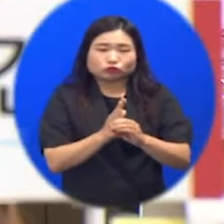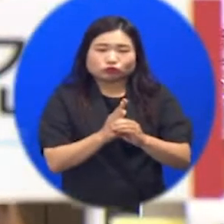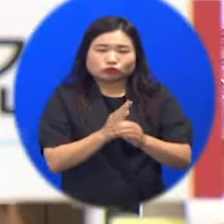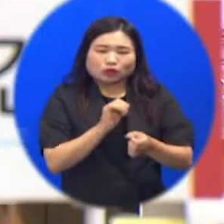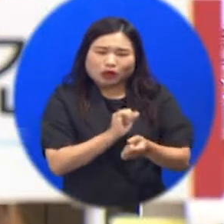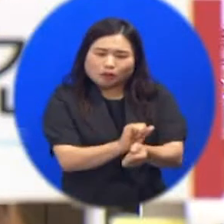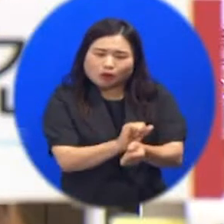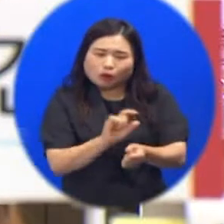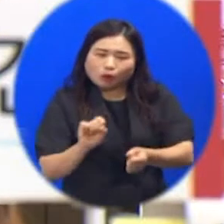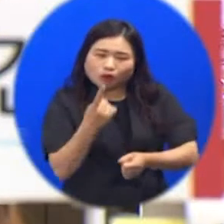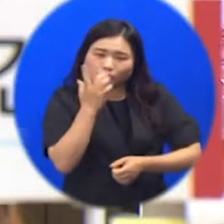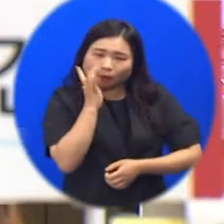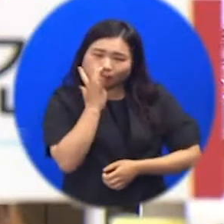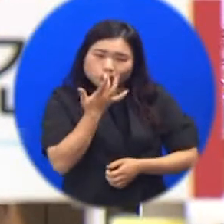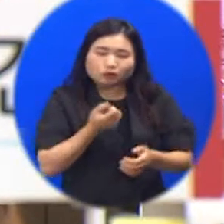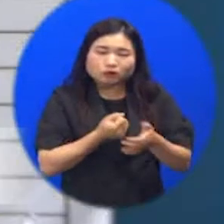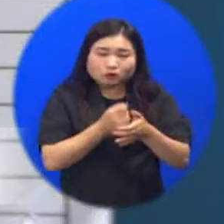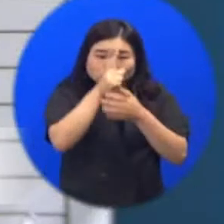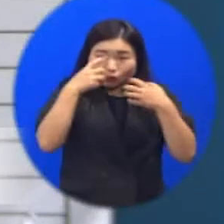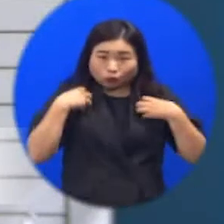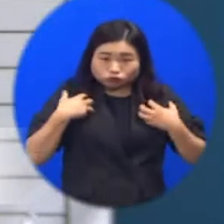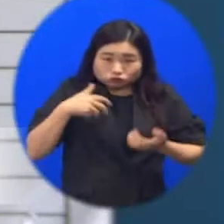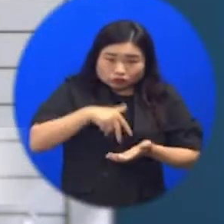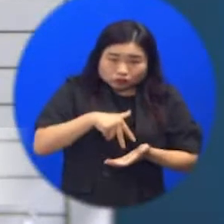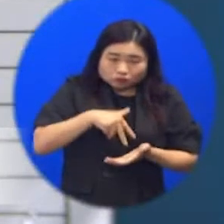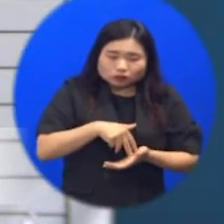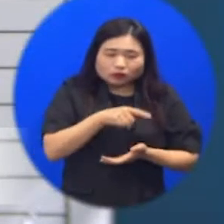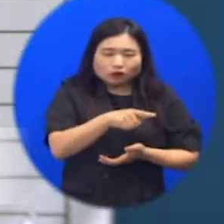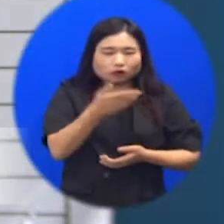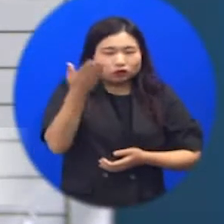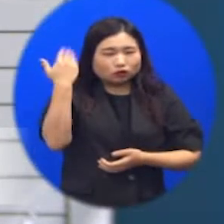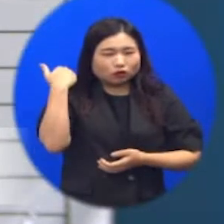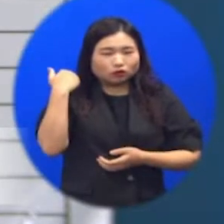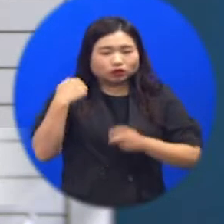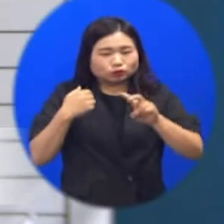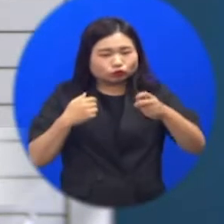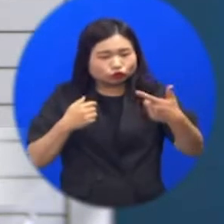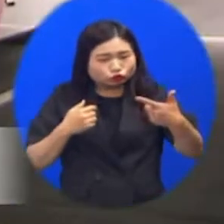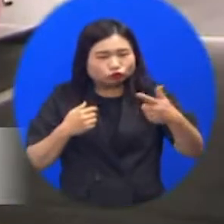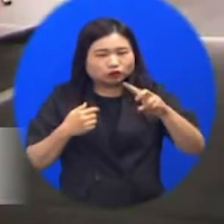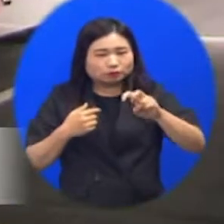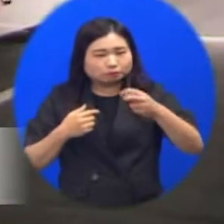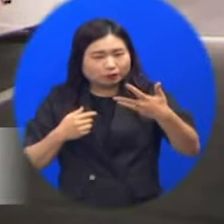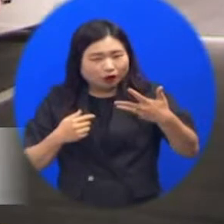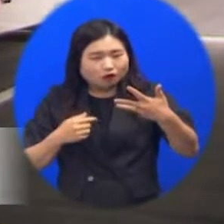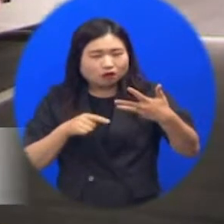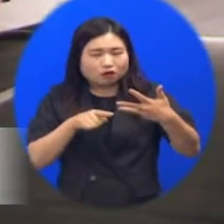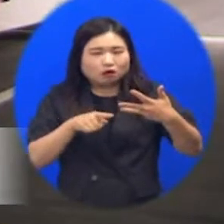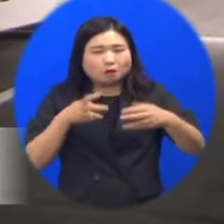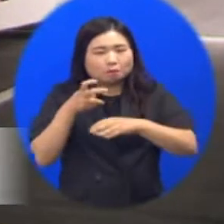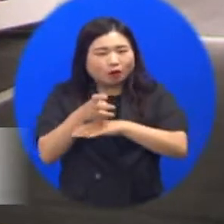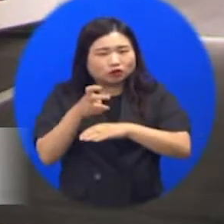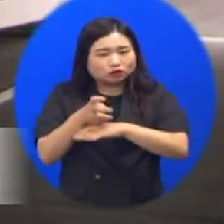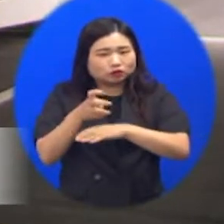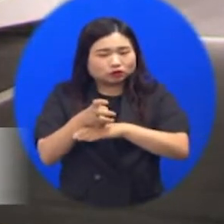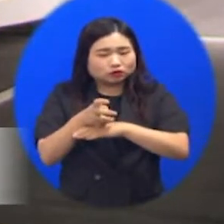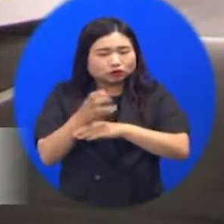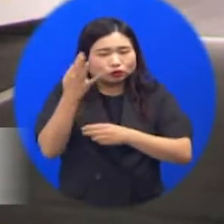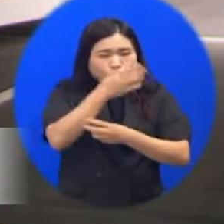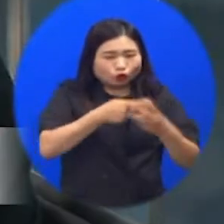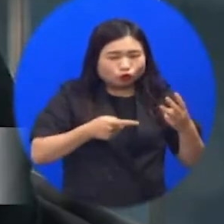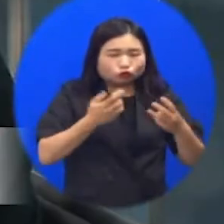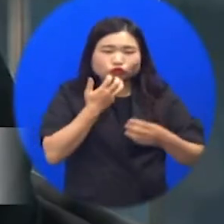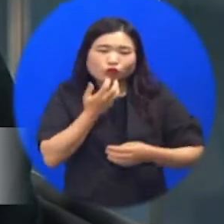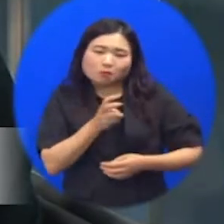경로가 불확실한 가운데 방역당국은 C씨가 지난달 26일과 28일 시외버스로 청주와 서울을